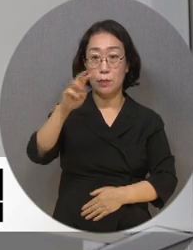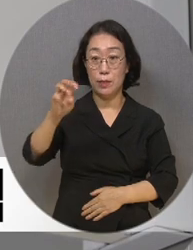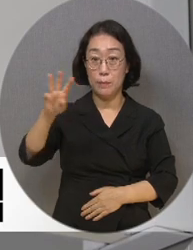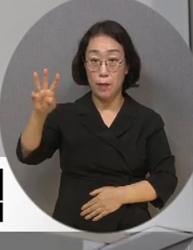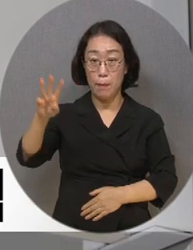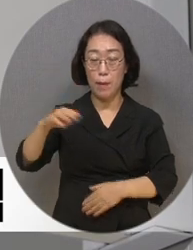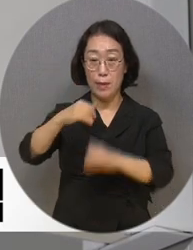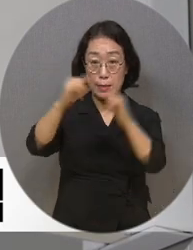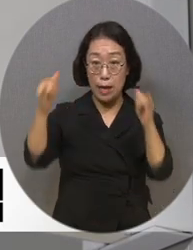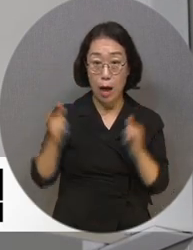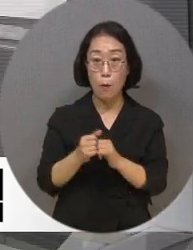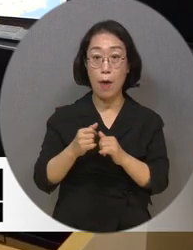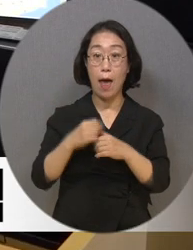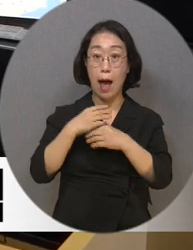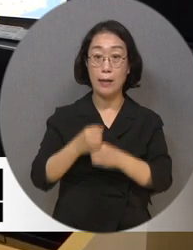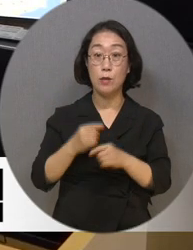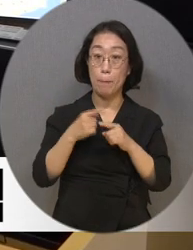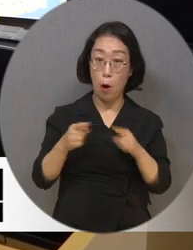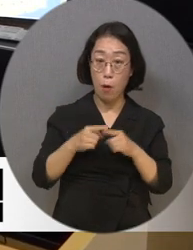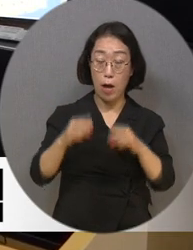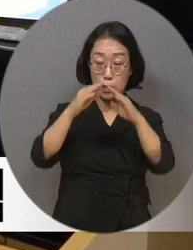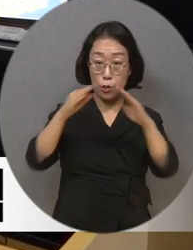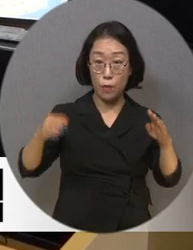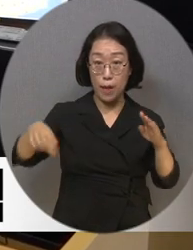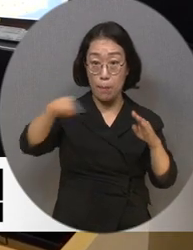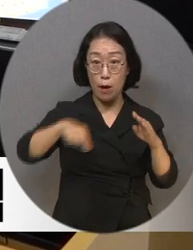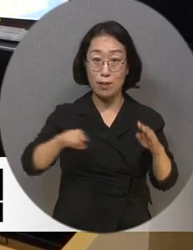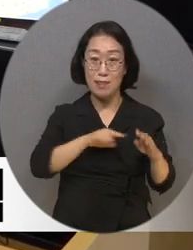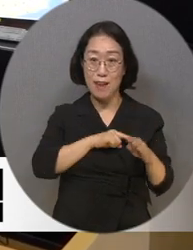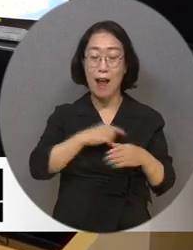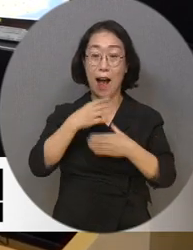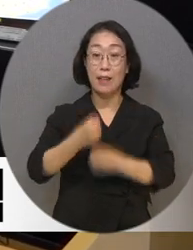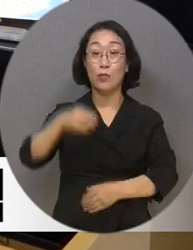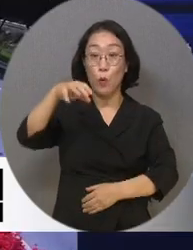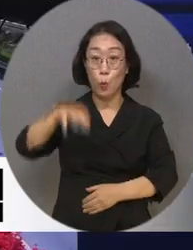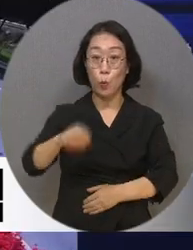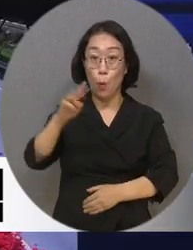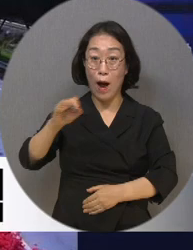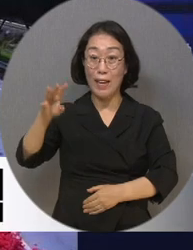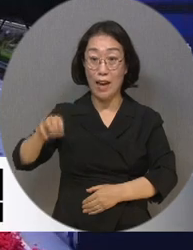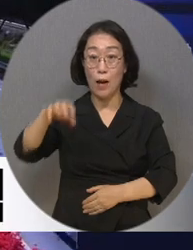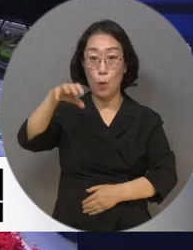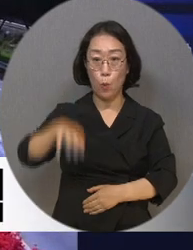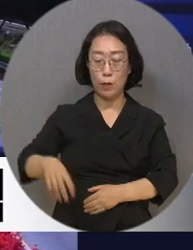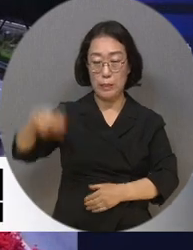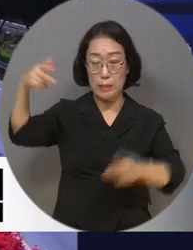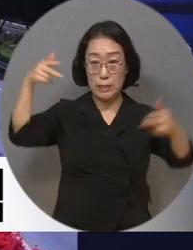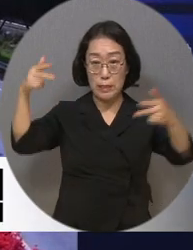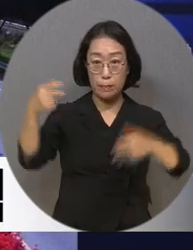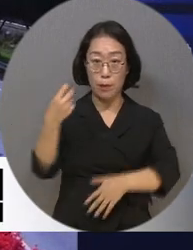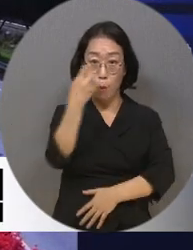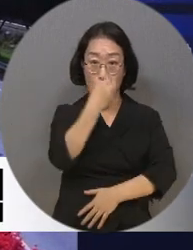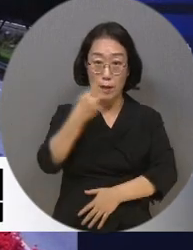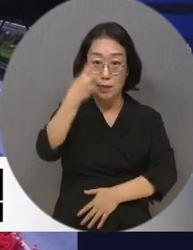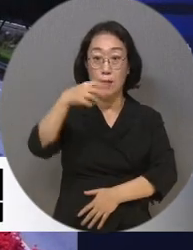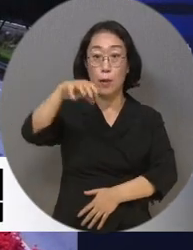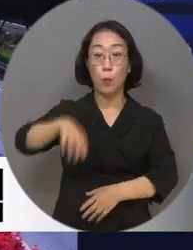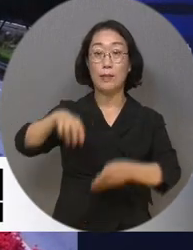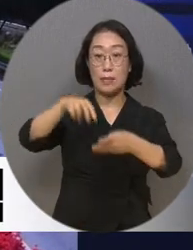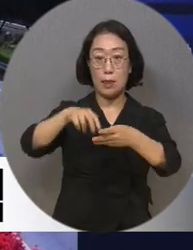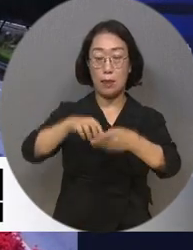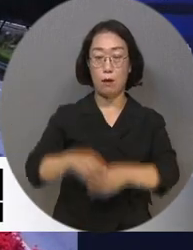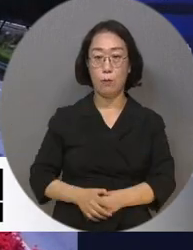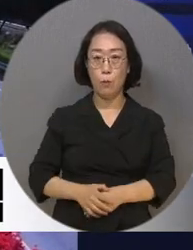2023년 사회안전평가에서 전남지역 1위를 달성한 광양시는 CCTV 통합관제센터와